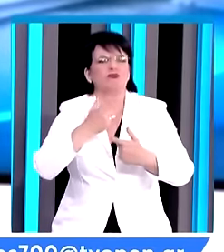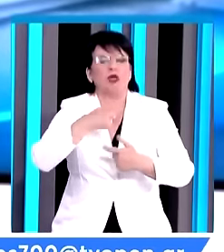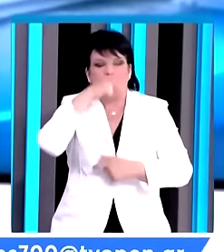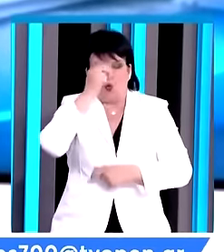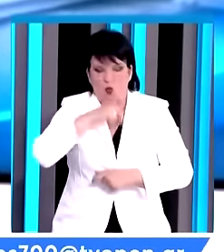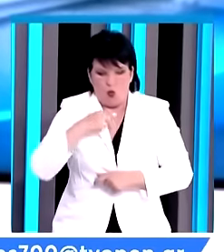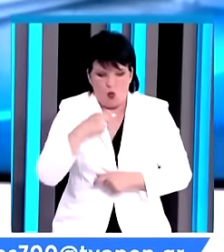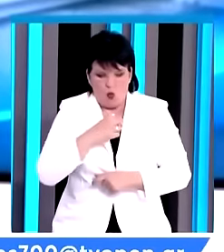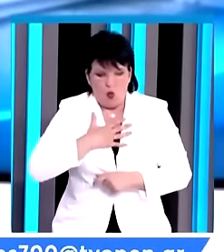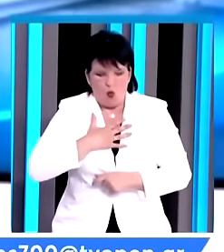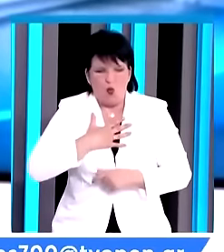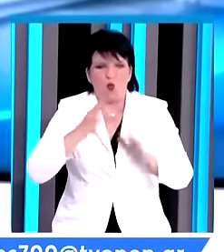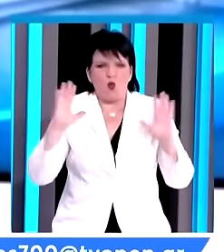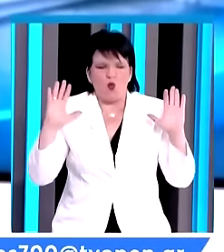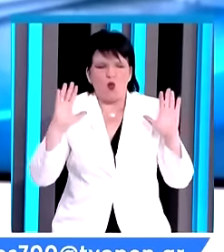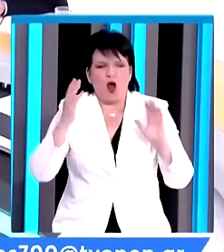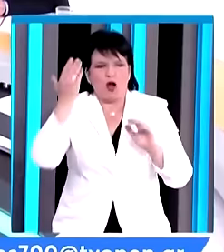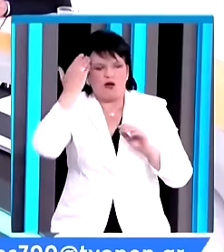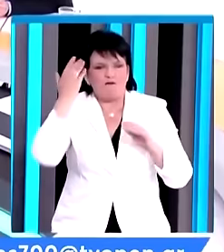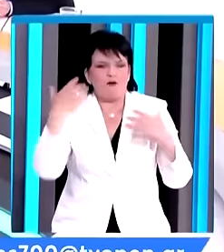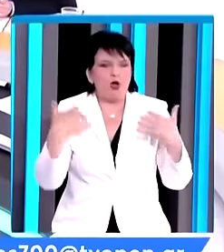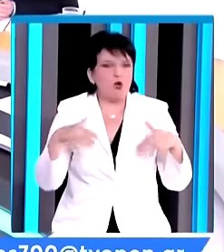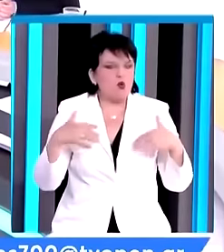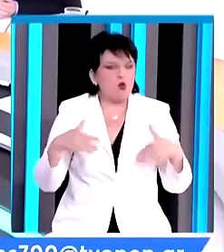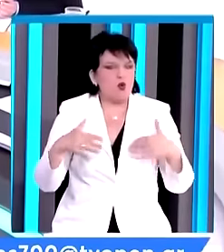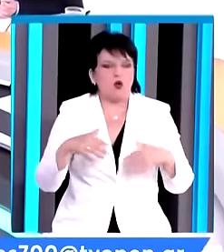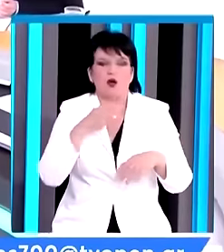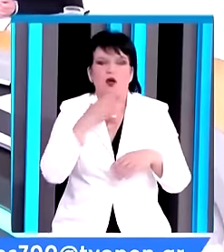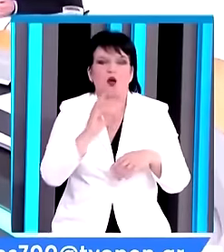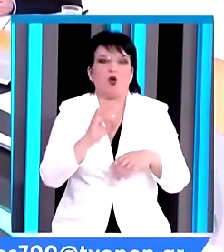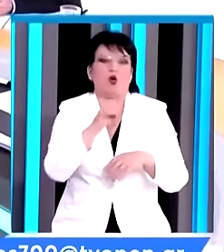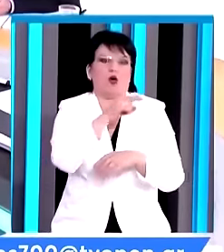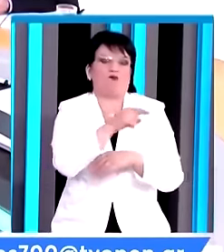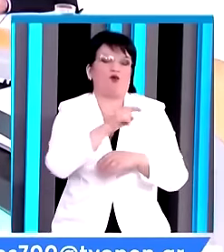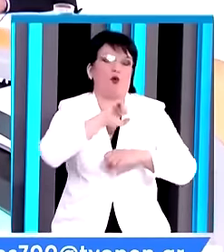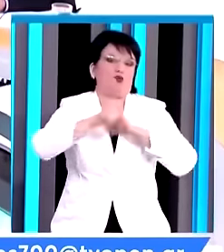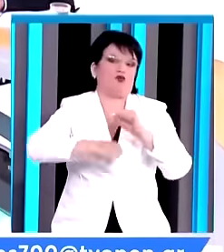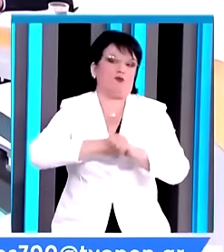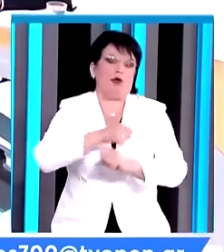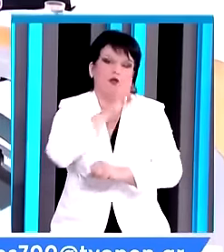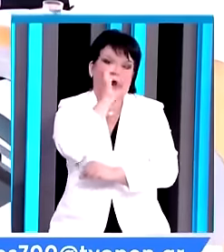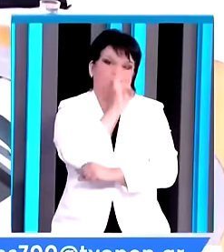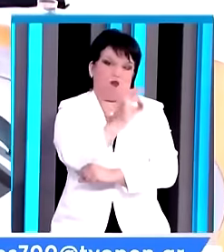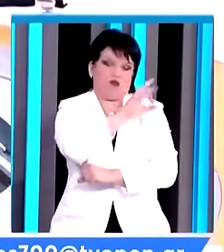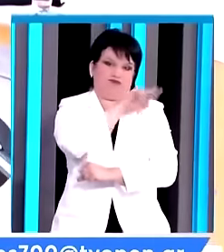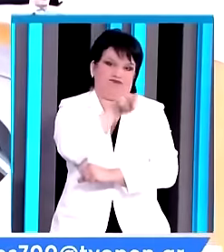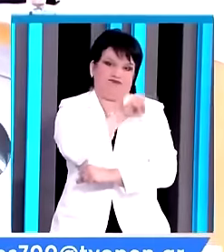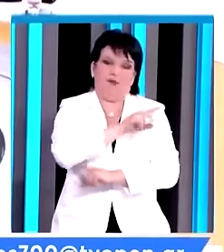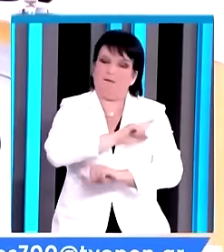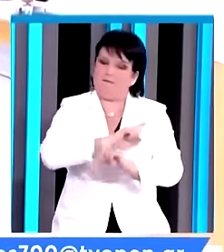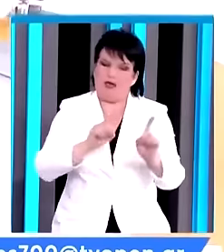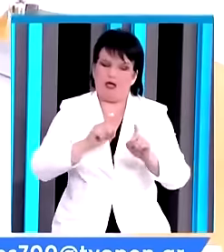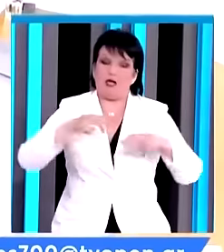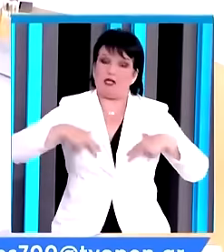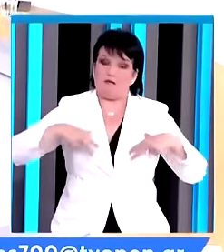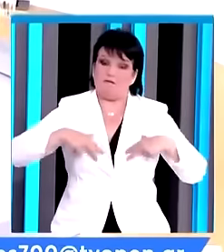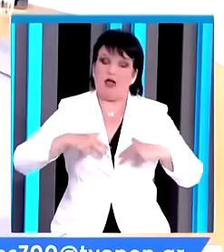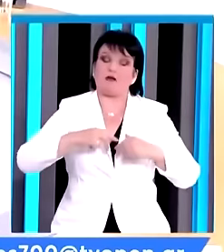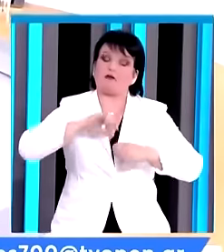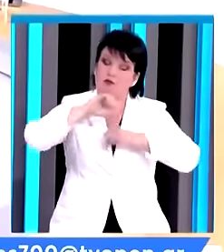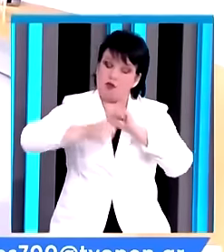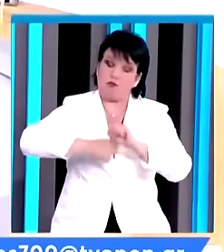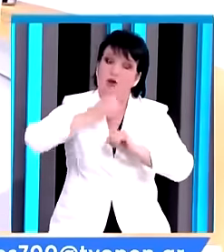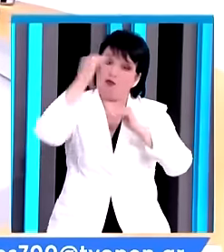του γιατί φοβάται την αντικρίση. Δεν θέλω να μηδενίσουμε την προσπάθεια, γιατί η κυβέρνηση πράγματι έχει κάνει προσπάθειες στην κατεύθυνση μείωσης